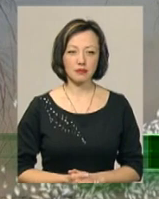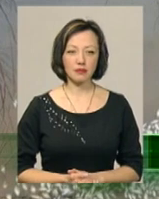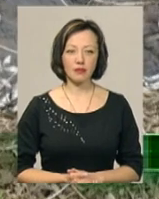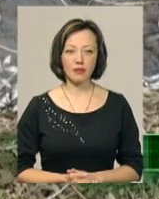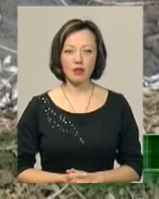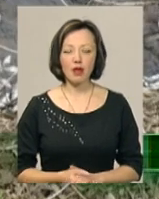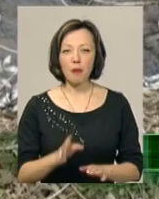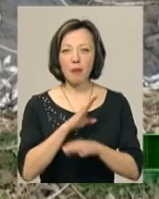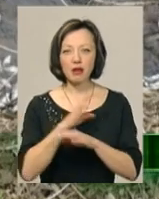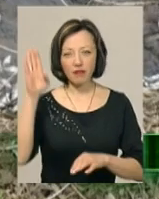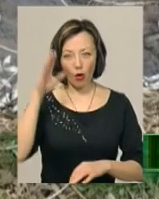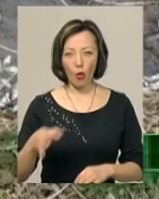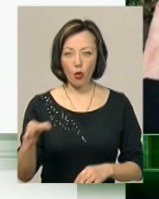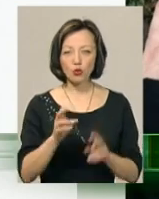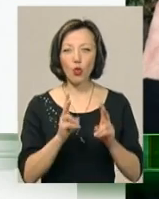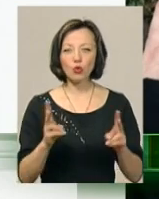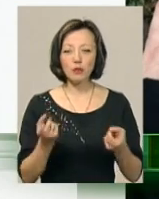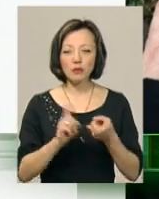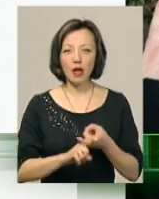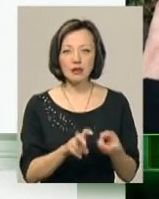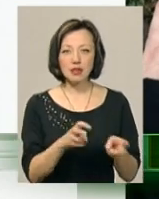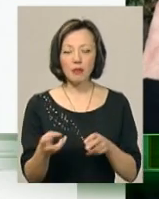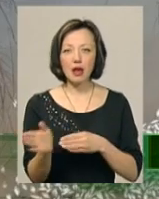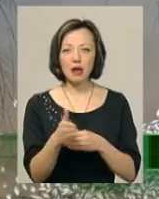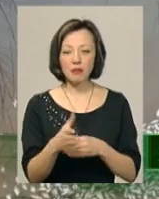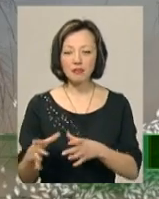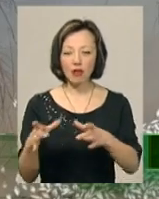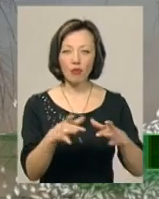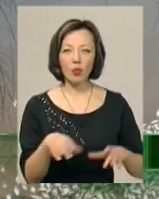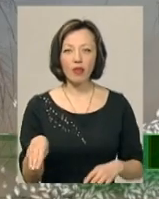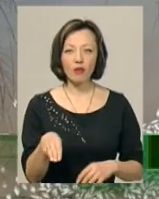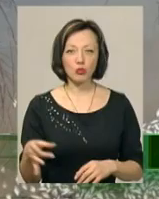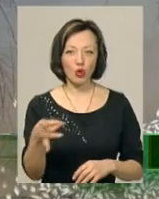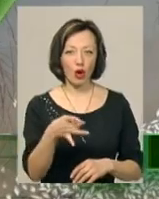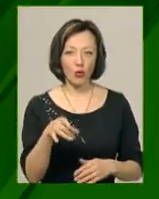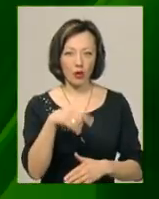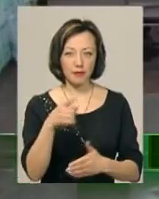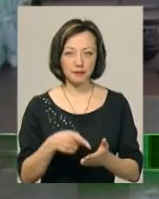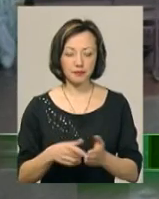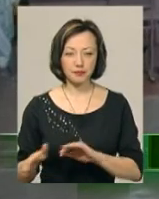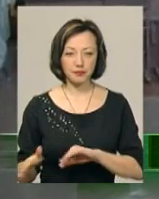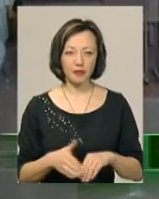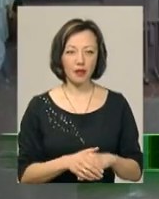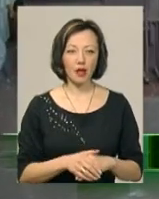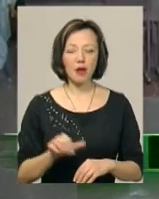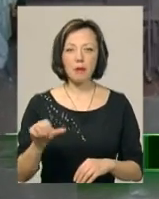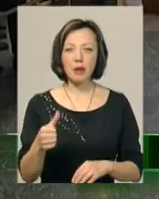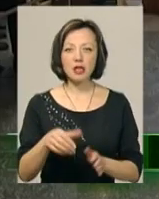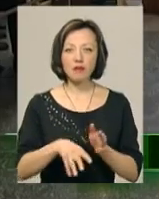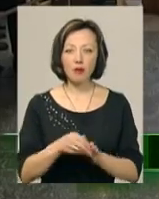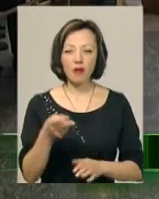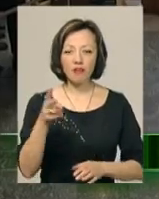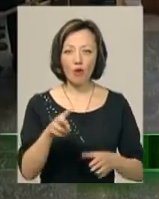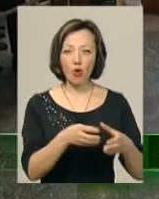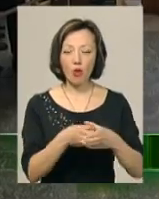Мертве озеро. Хто причетний до загибелі риби у ставку Базалії, що в Теофіпольському районі? Перші вибори у двох